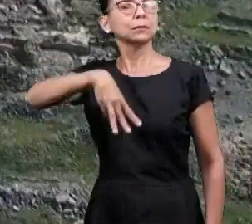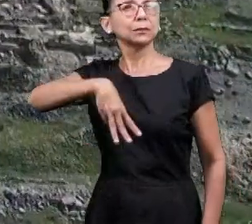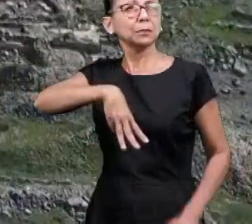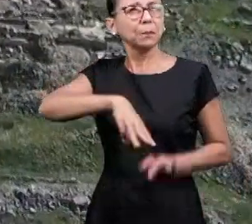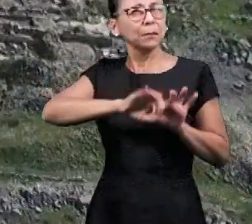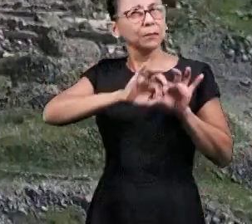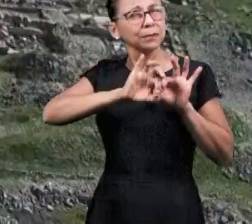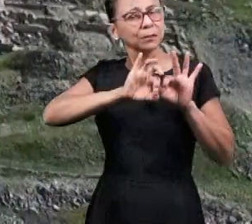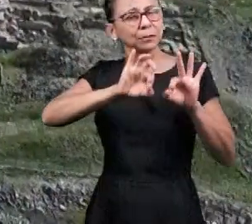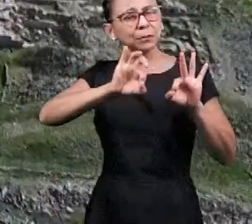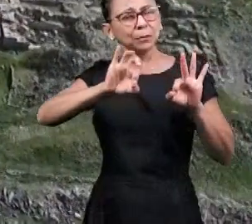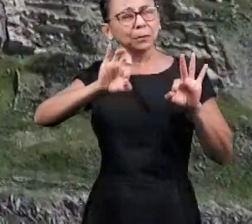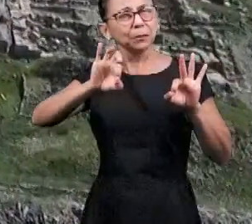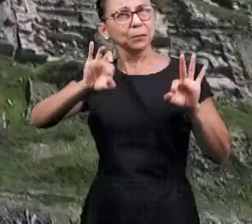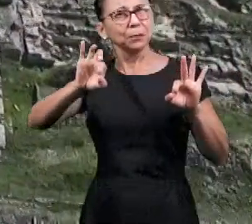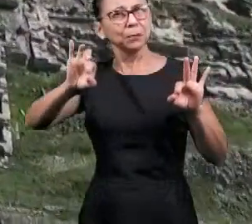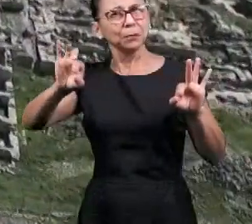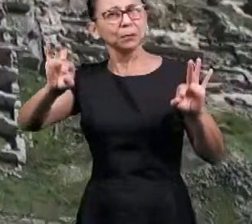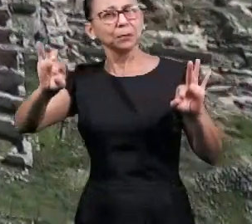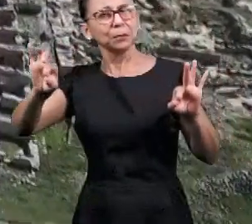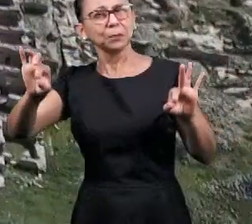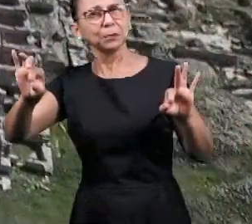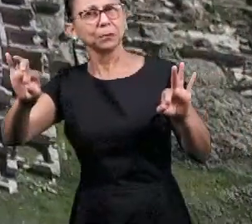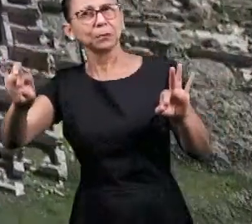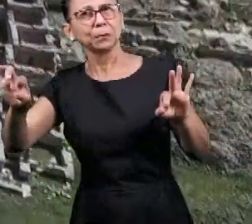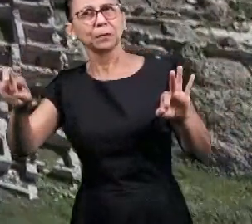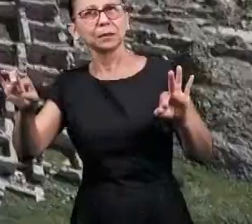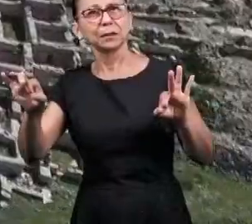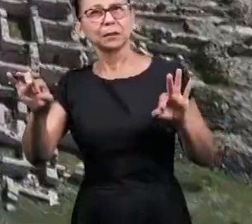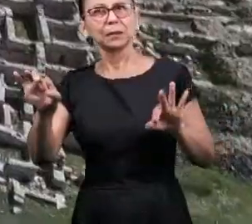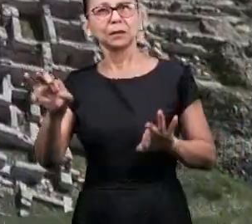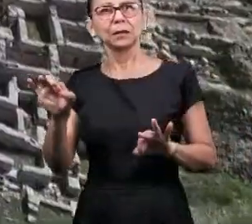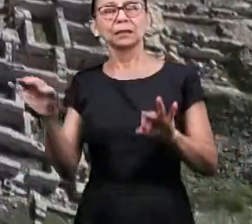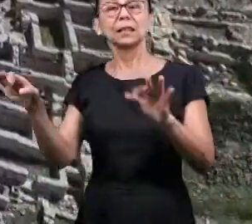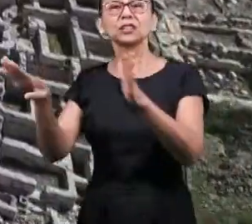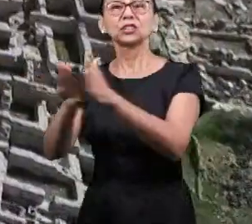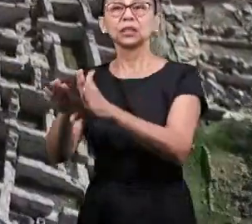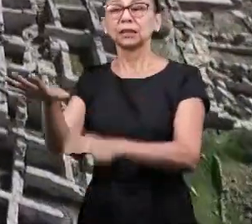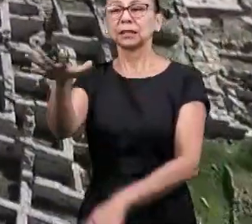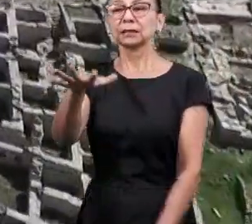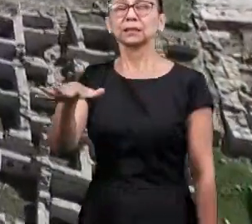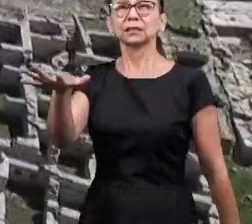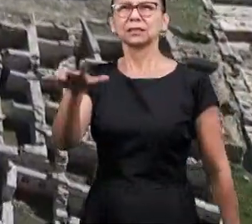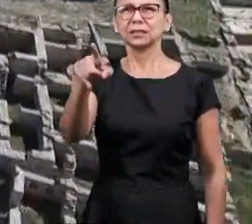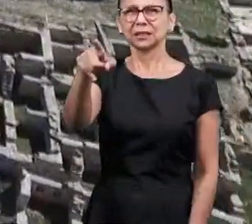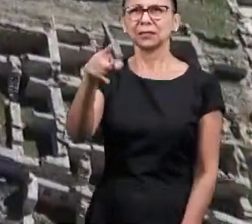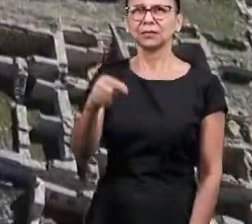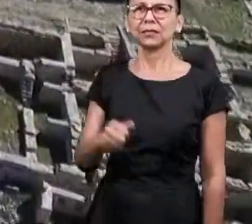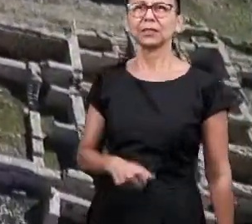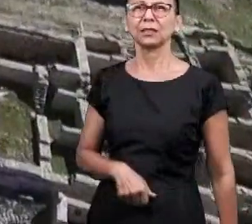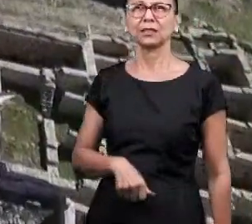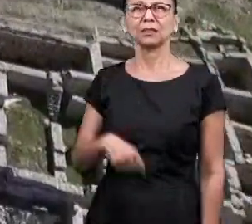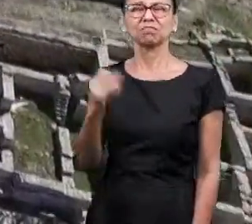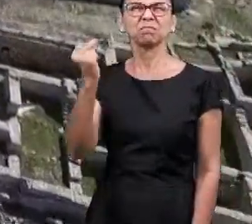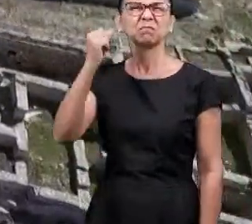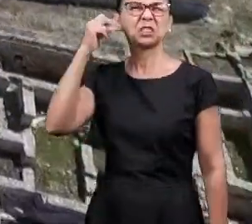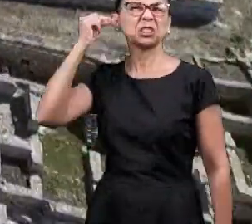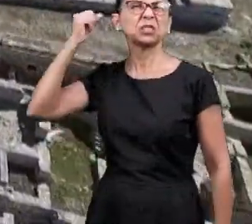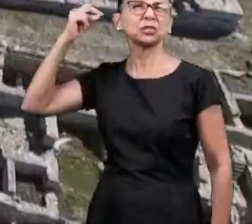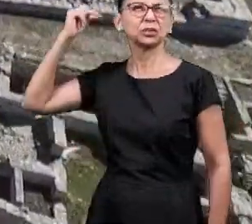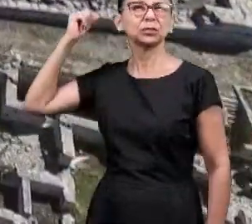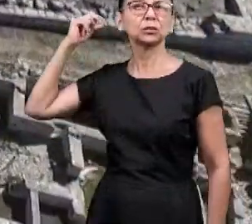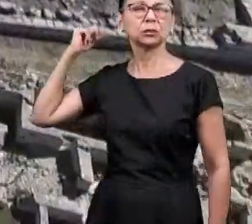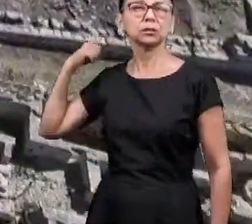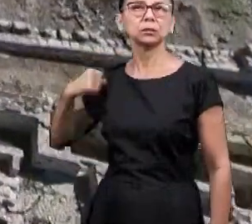la région de Sichem, où se trouve d'un côté le mont Gérizim, de l'autre côté le